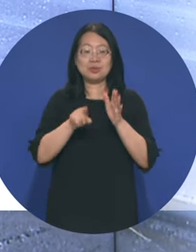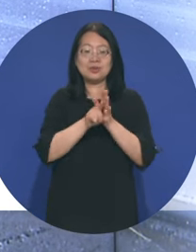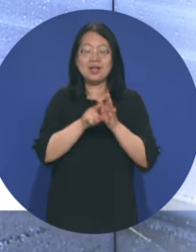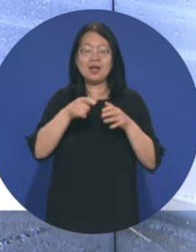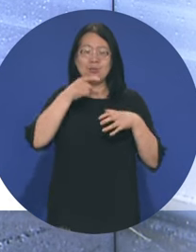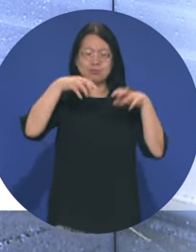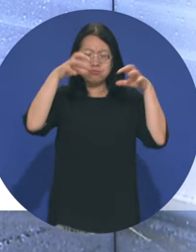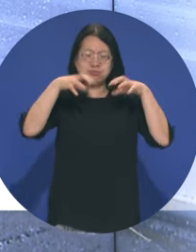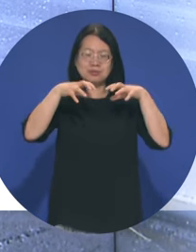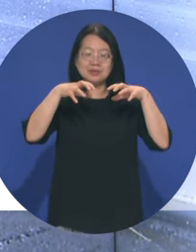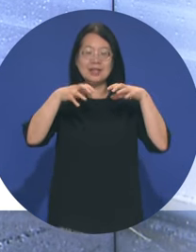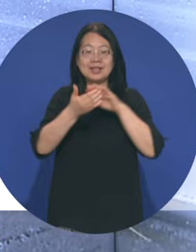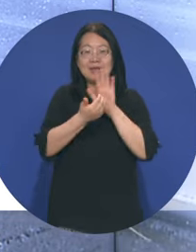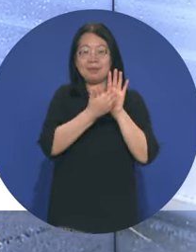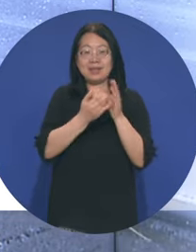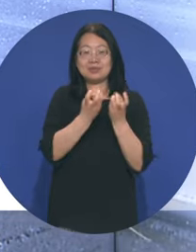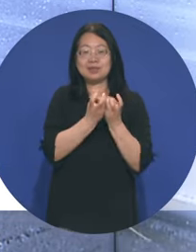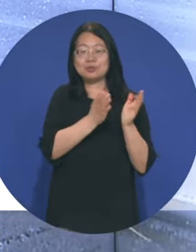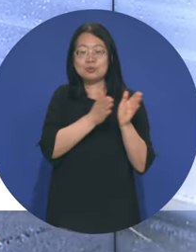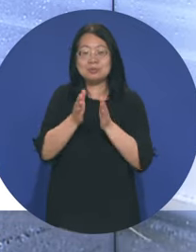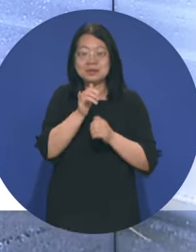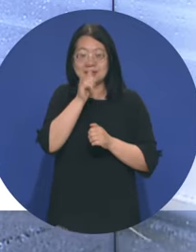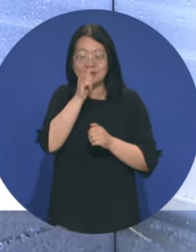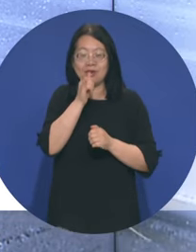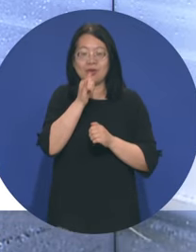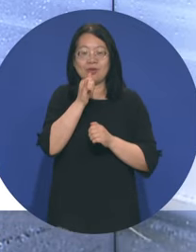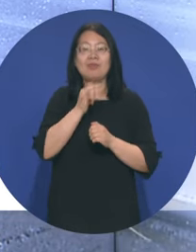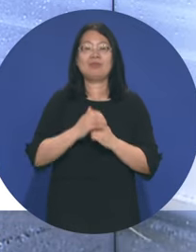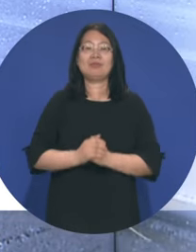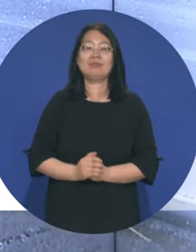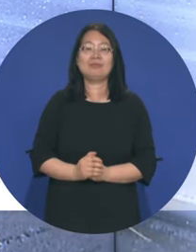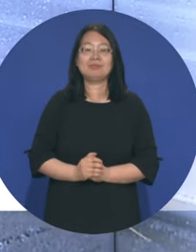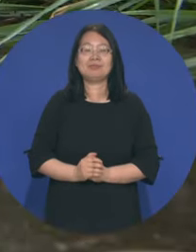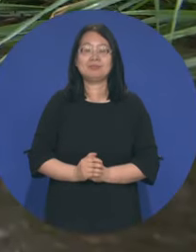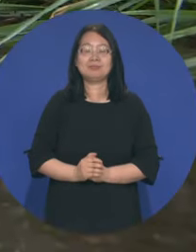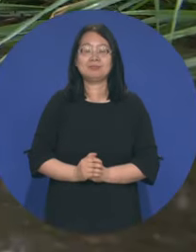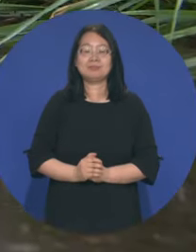풍수해 예방책을 세우고 철저히 대비 중입니다. 자세한 내용 보시죠.